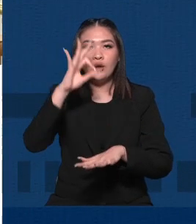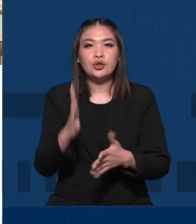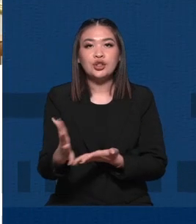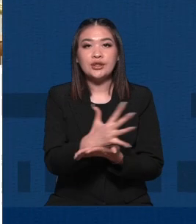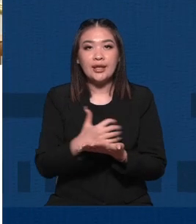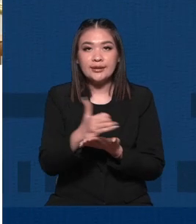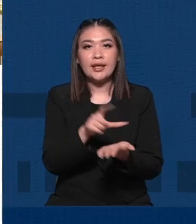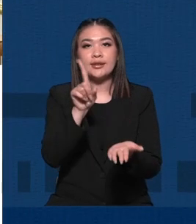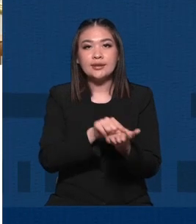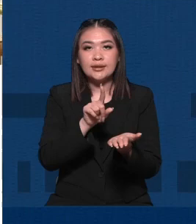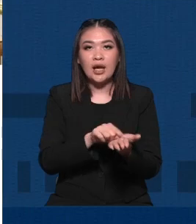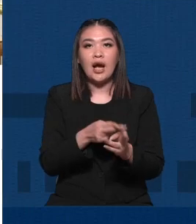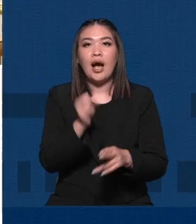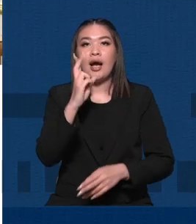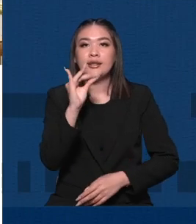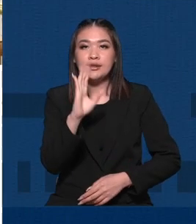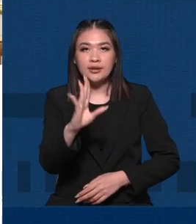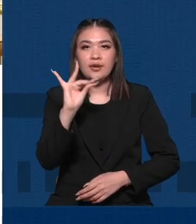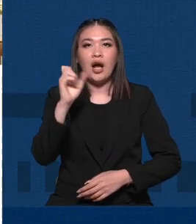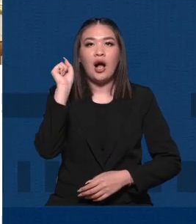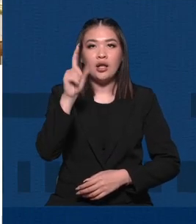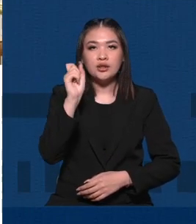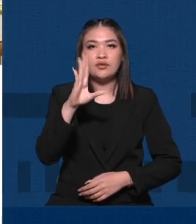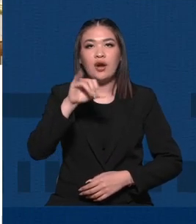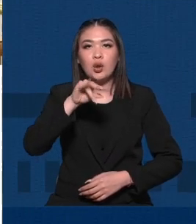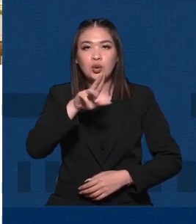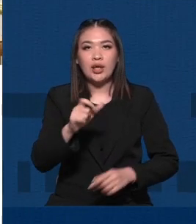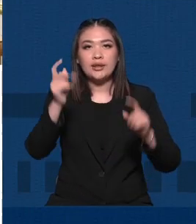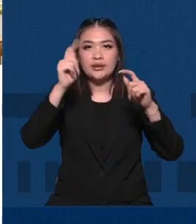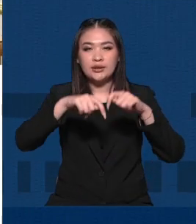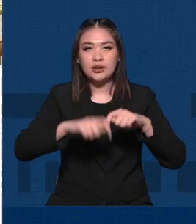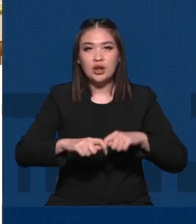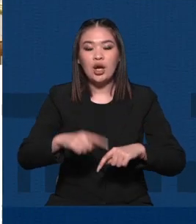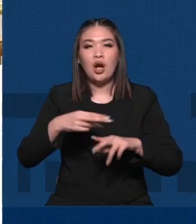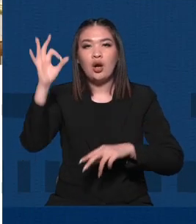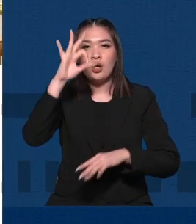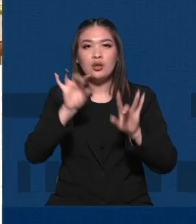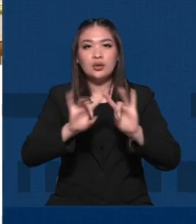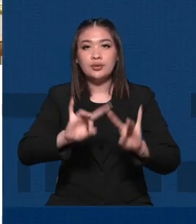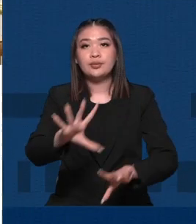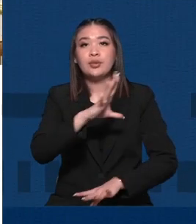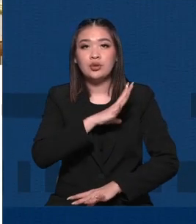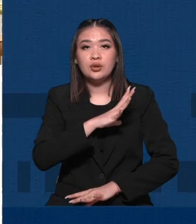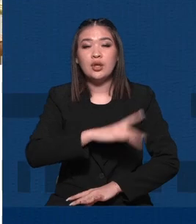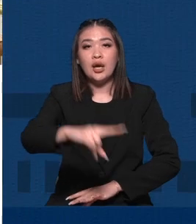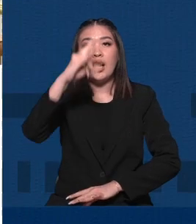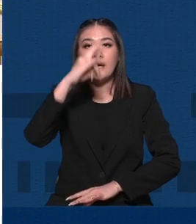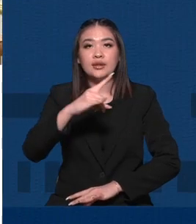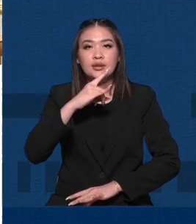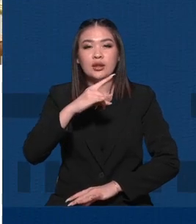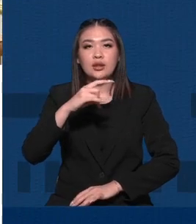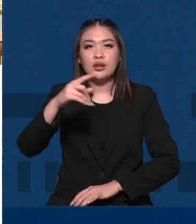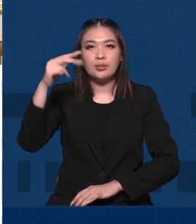жинақтаушы зейнетақы қорының активтері мен алтын валюта резервтерінің жай-күйіне тоқталды. Кездесуде Қасым Жомарт